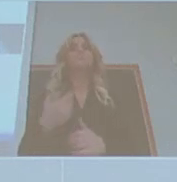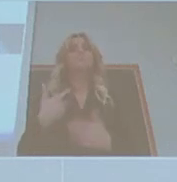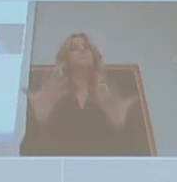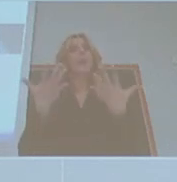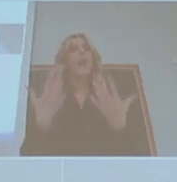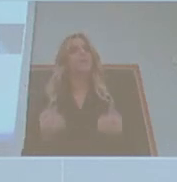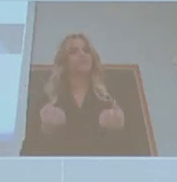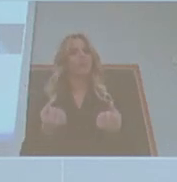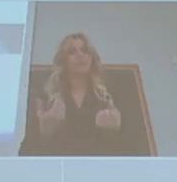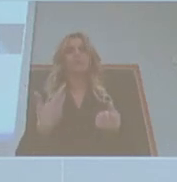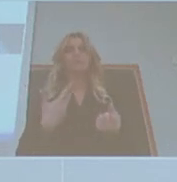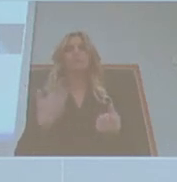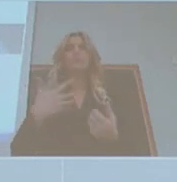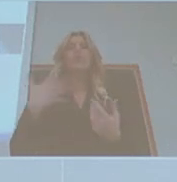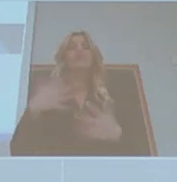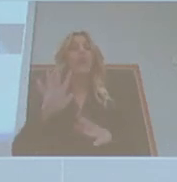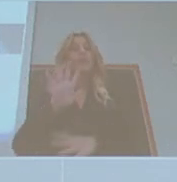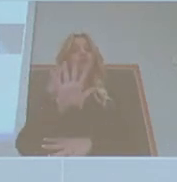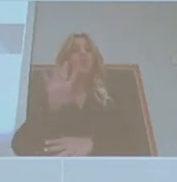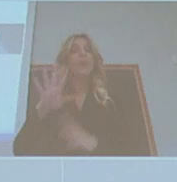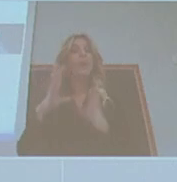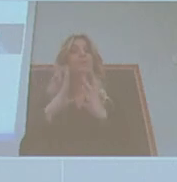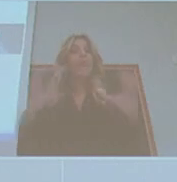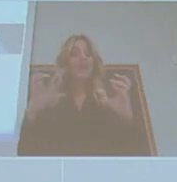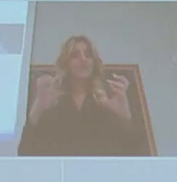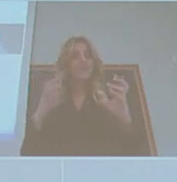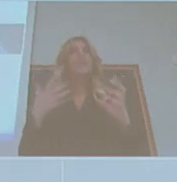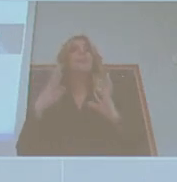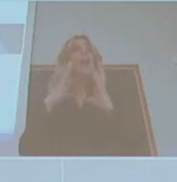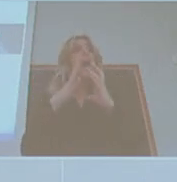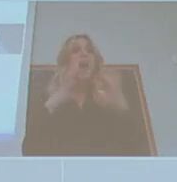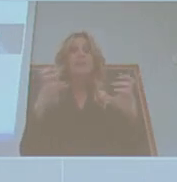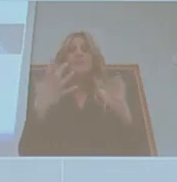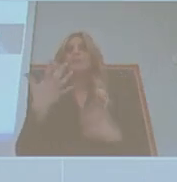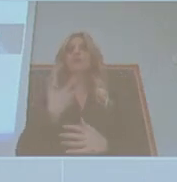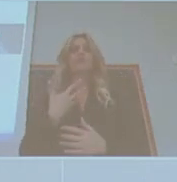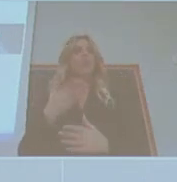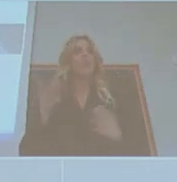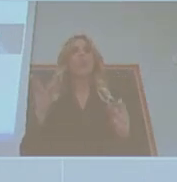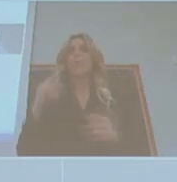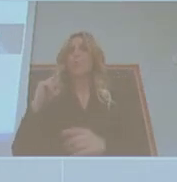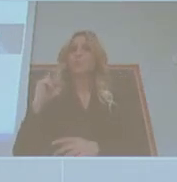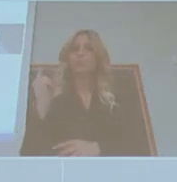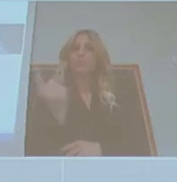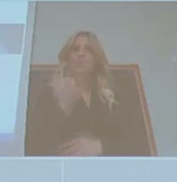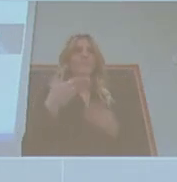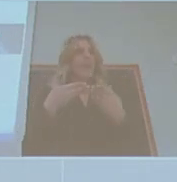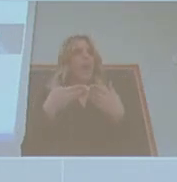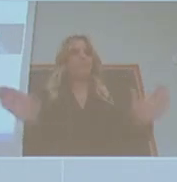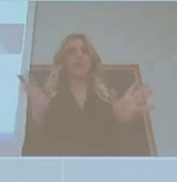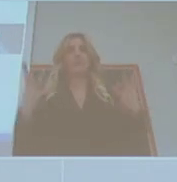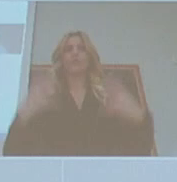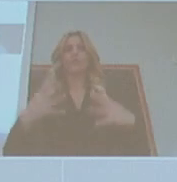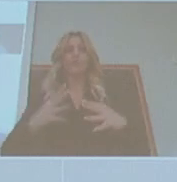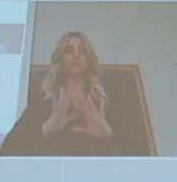all'iniziativa 54 aziende. Le aziende che hanno aderito a questa iniziativa hanno tutte profili aperti, quindi è molto probabile che i